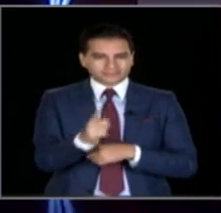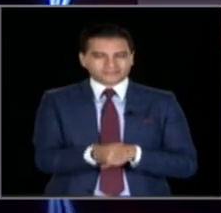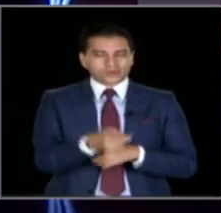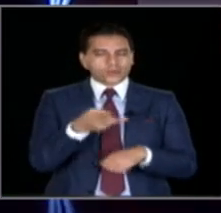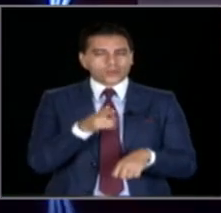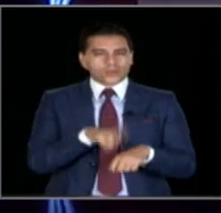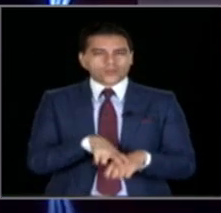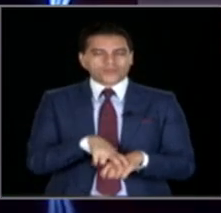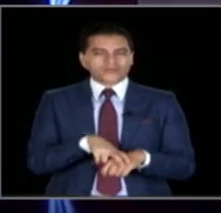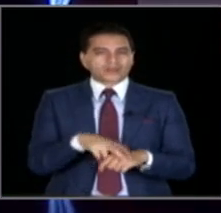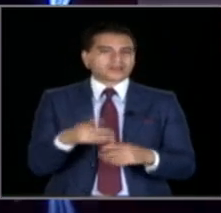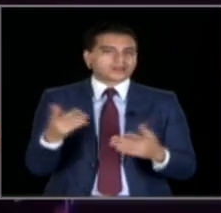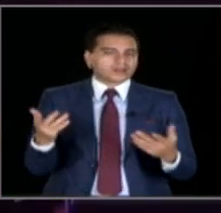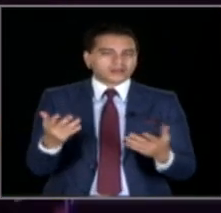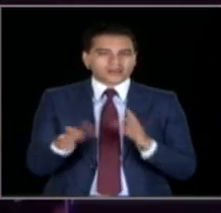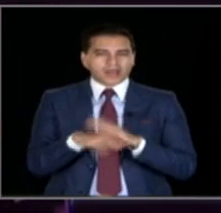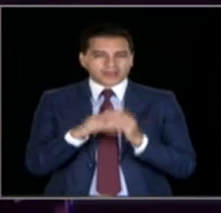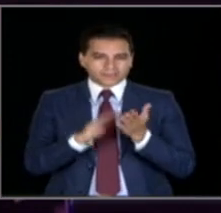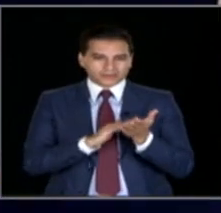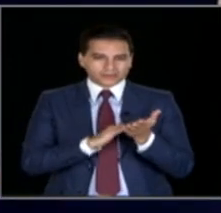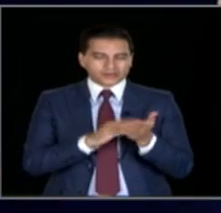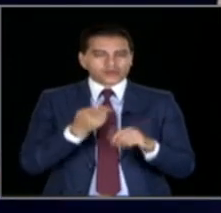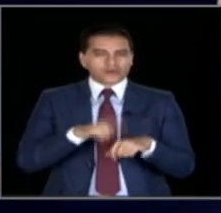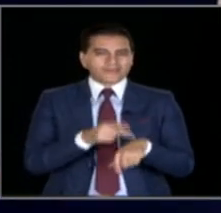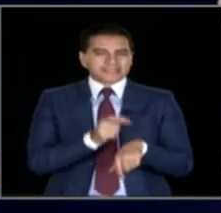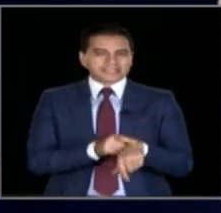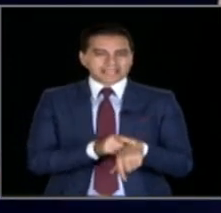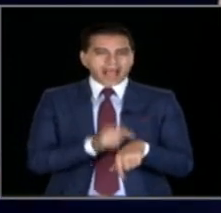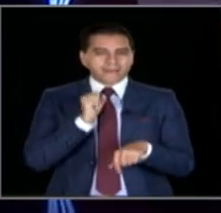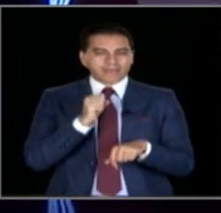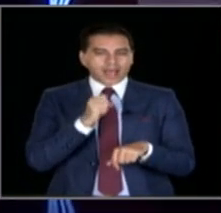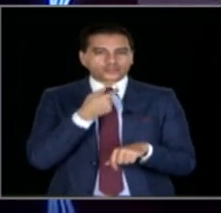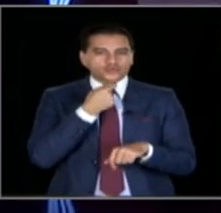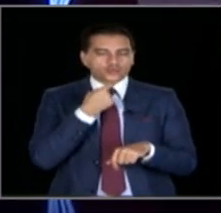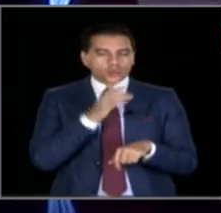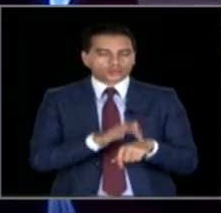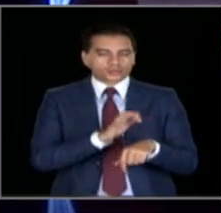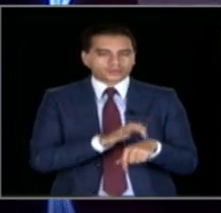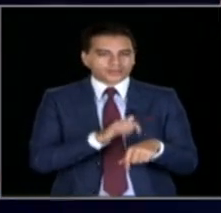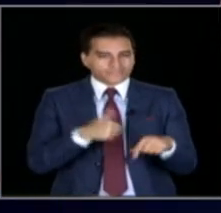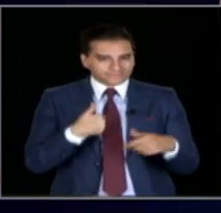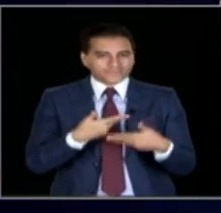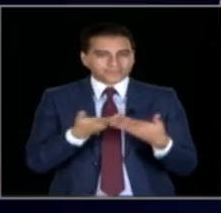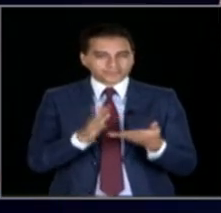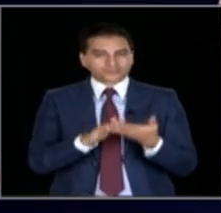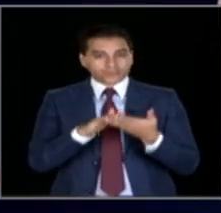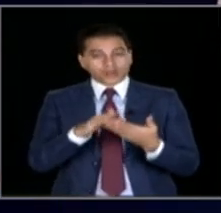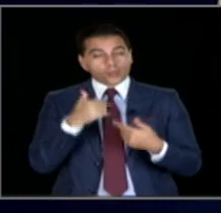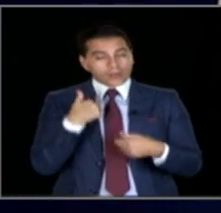برايل، وبرضو بنجيب اللي هي الساعات الناطقه. طيب احنا كمان نقدر نساعد. فكمان